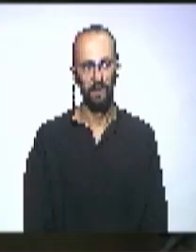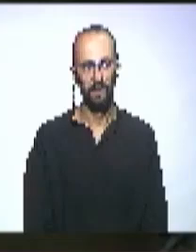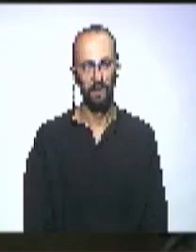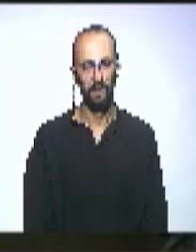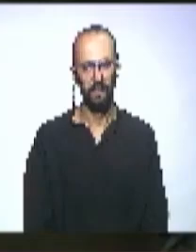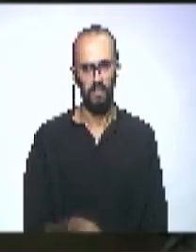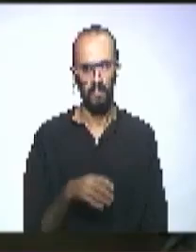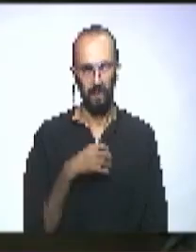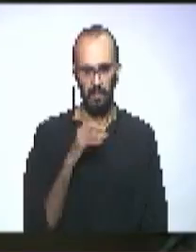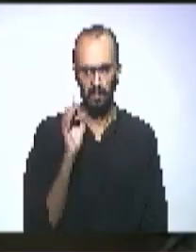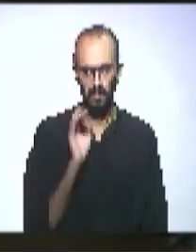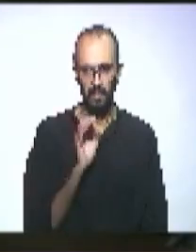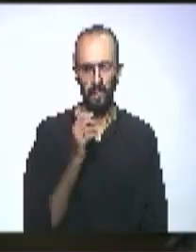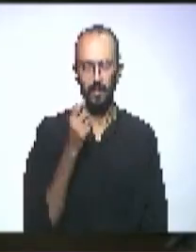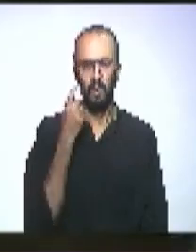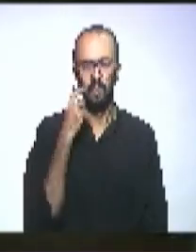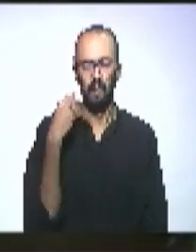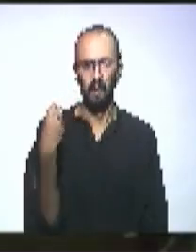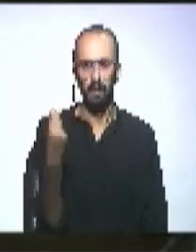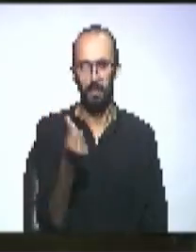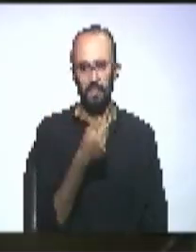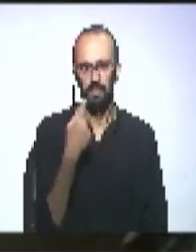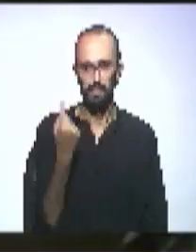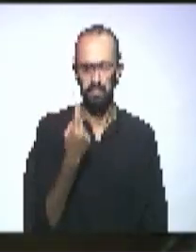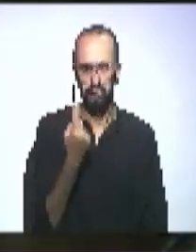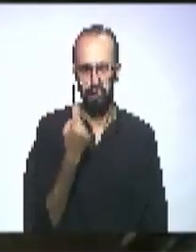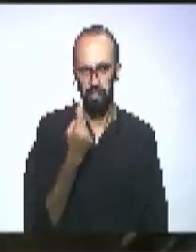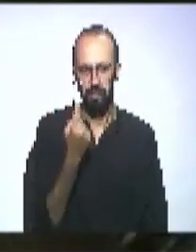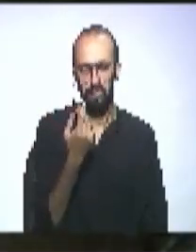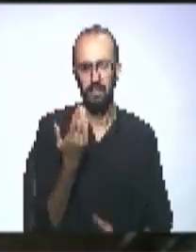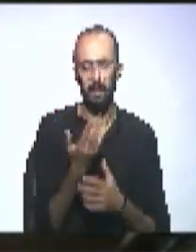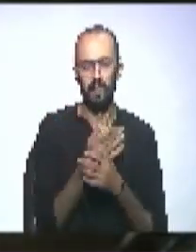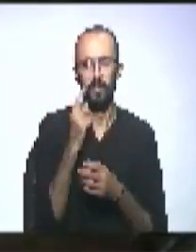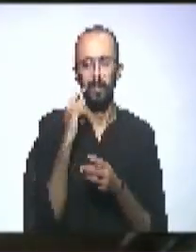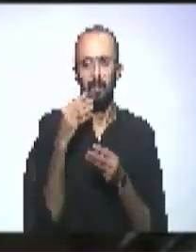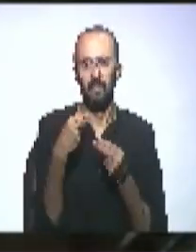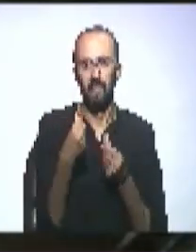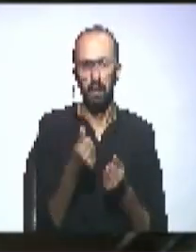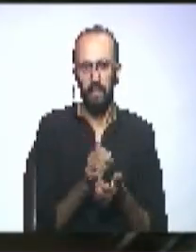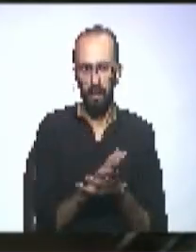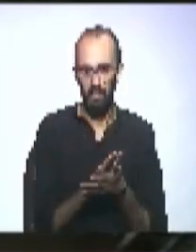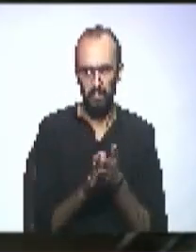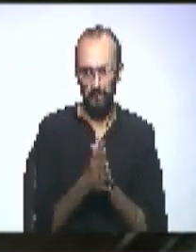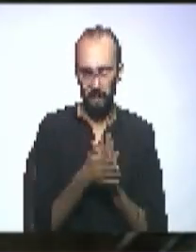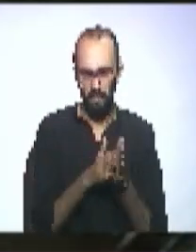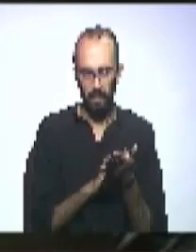نتأكد بس ان السكر داب، يعني احنا بنضرب نتأكد ان السكر داب.